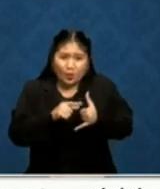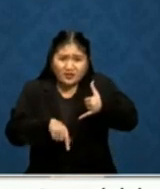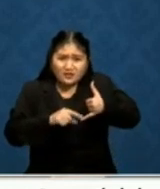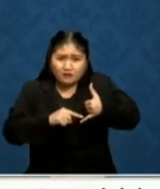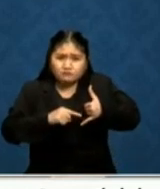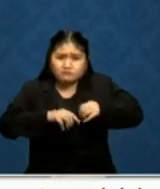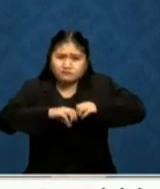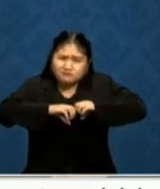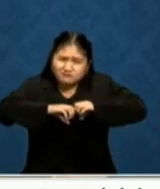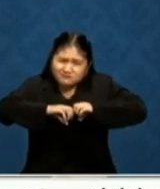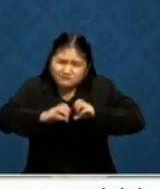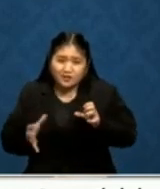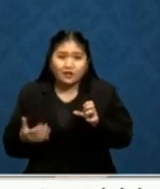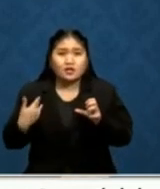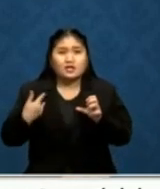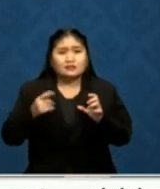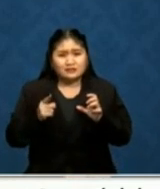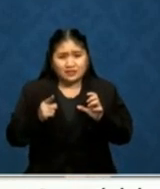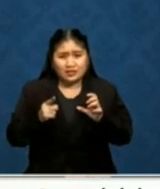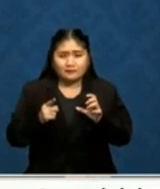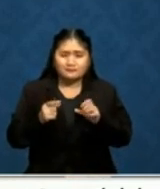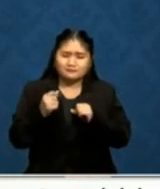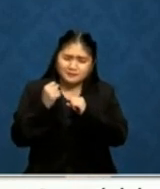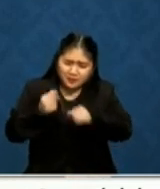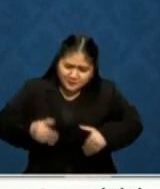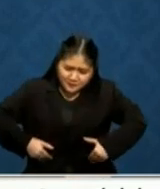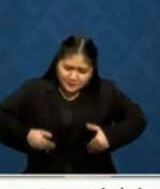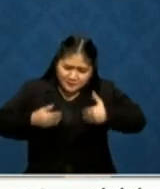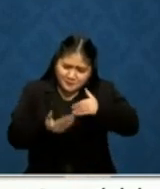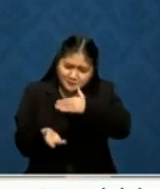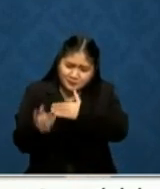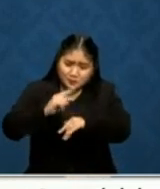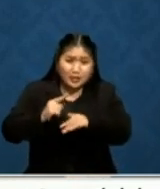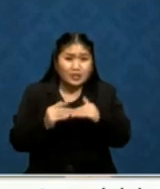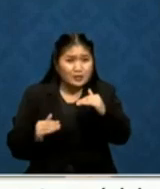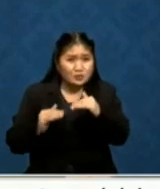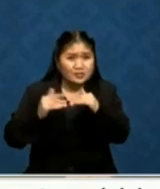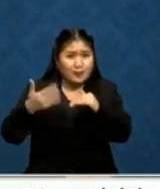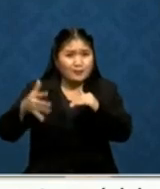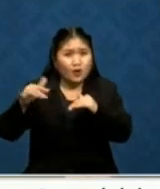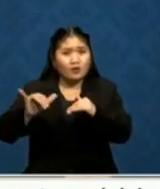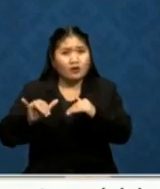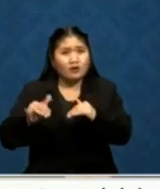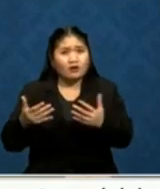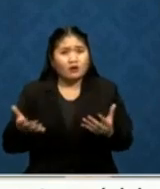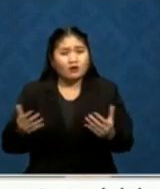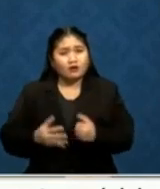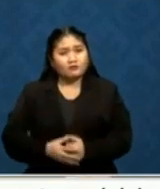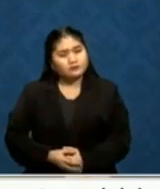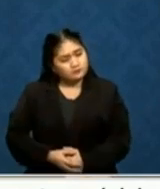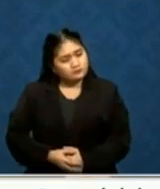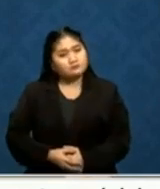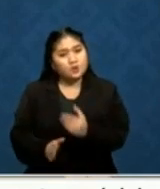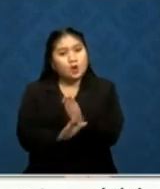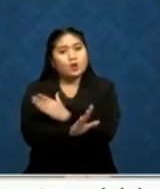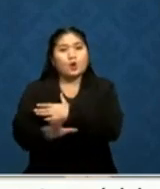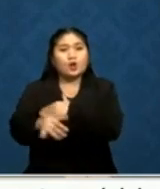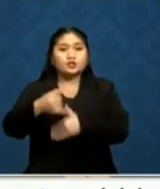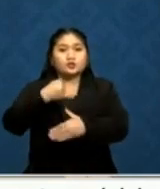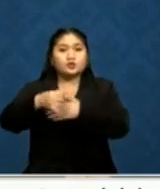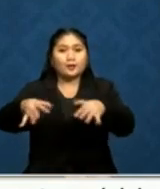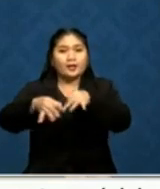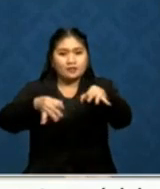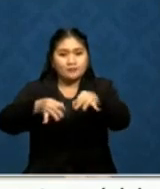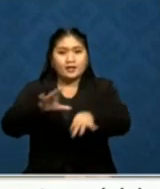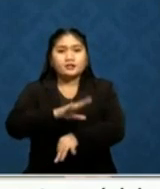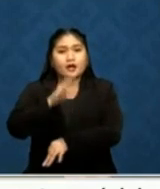ลายทั้งๆที่เขาพยายามใช้ชีวิตมาอย่างดีโดยตลอดแบบนี้มันยุติธรรมแล้วเหรอคะท่านประธานคะก่อนการจบการอภิปรายค่ะดิฉันอย